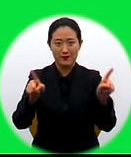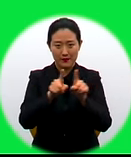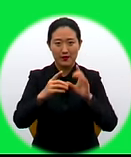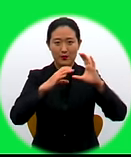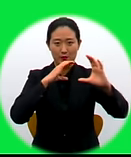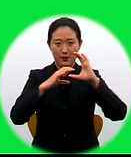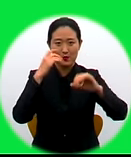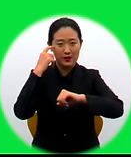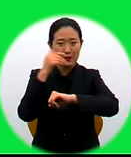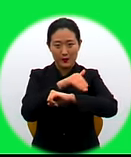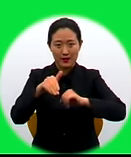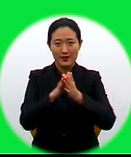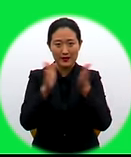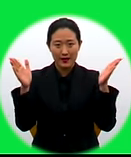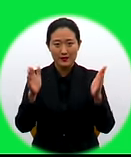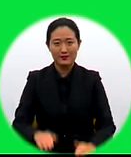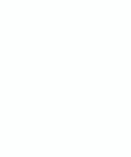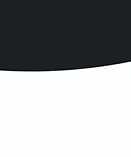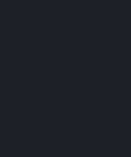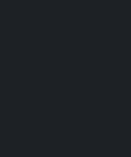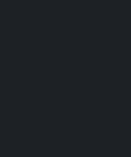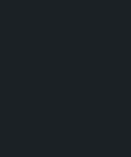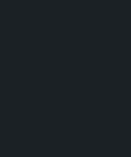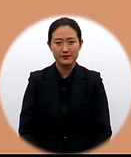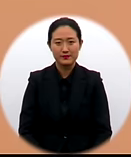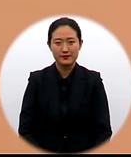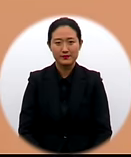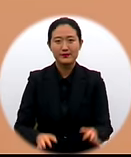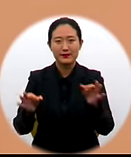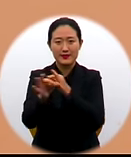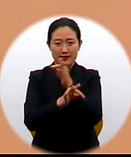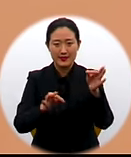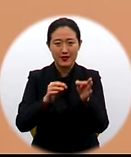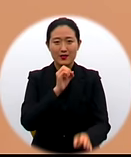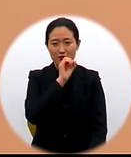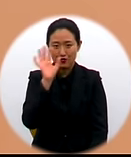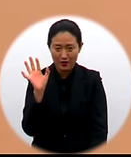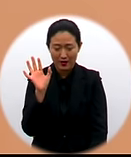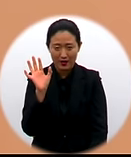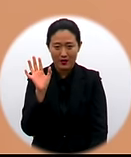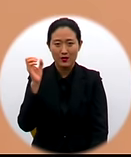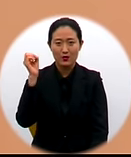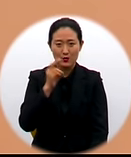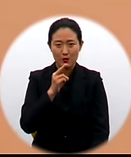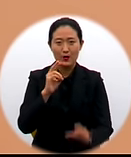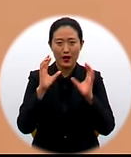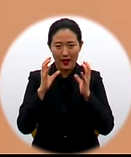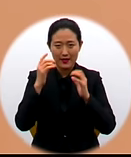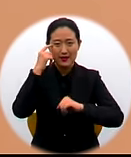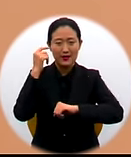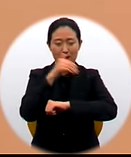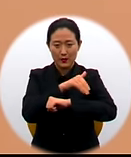여러분들과 이야기를 나누려고 합니다. 그럼 시작해 볼까요? 사실은 시장 트렌드를 알아야 하는 이유, 아예